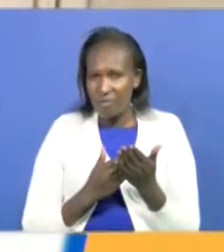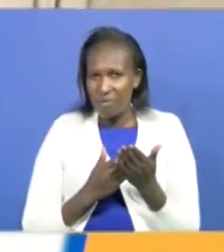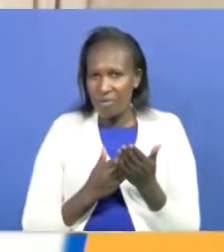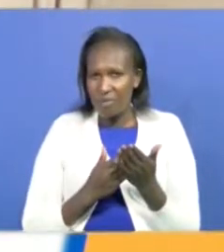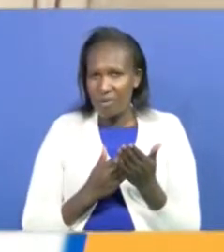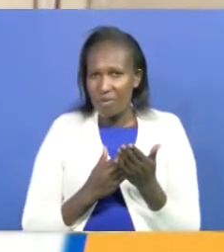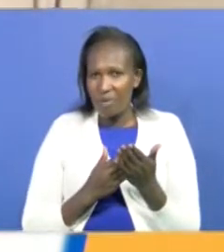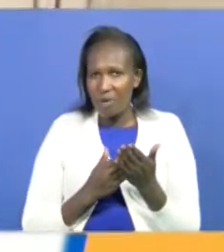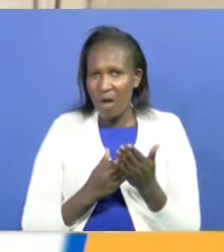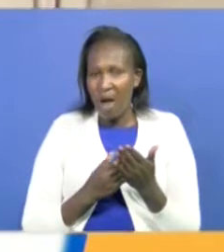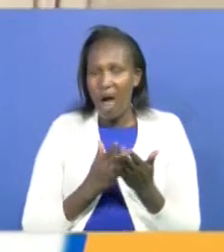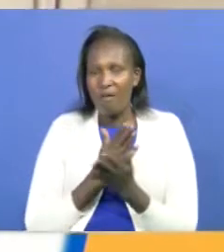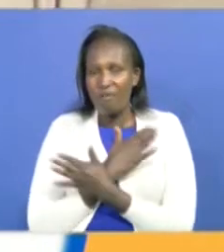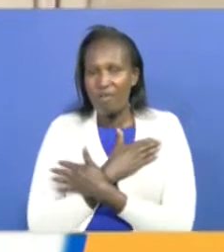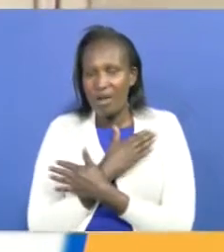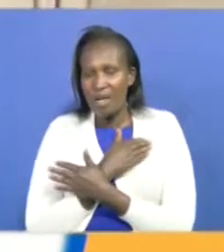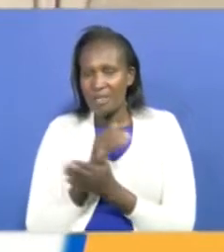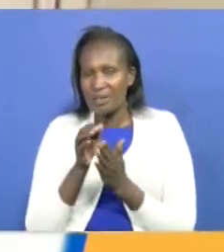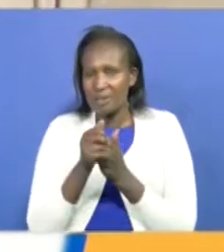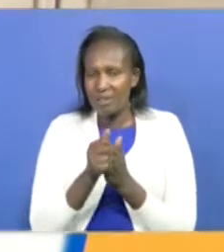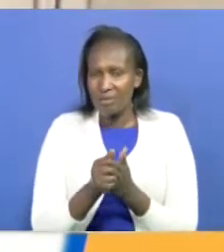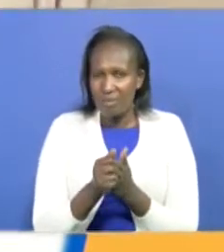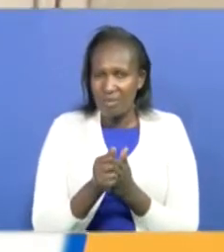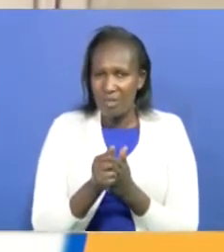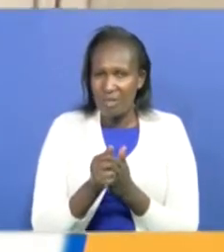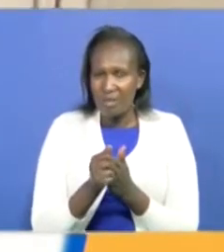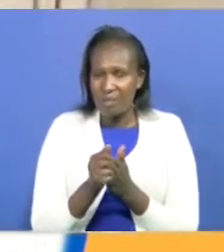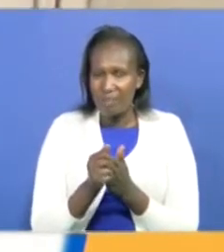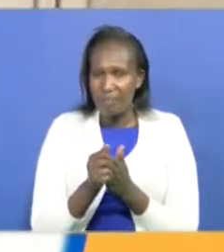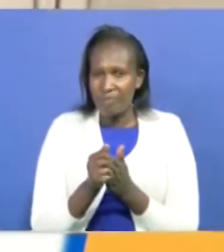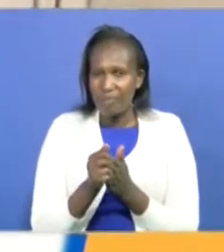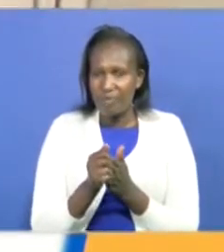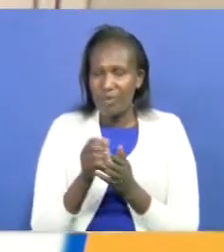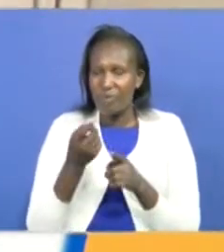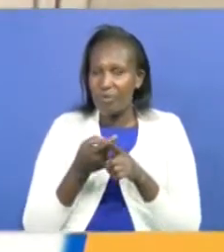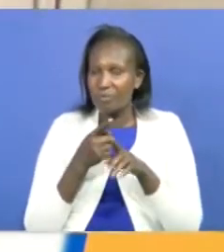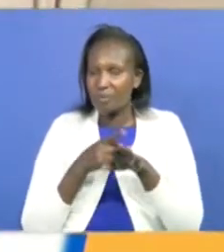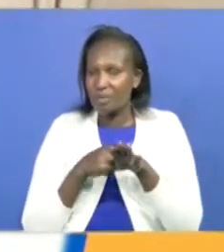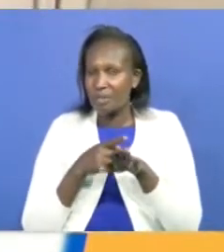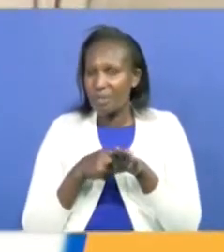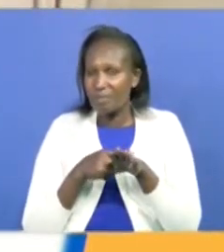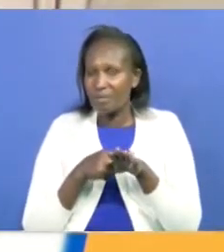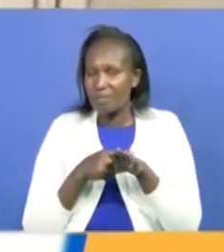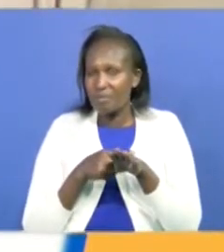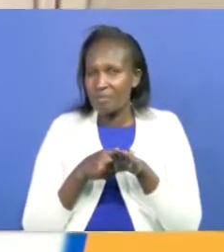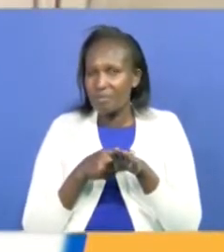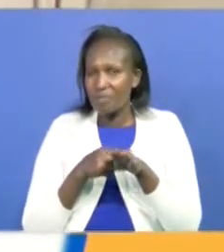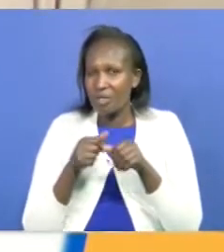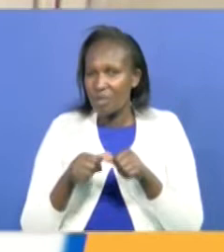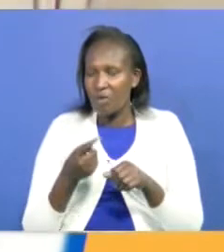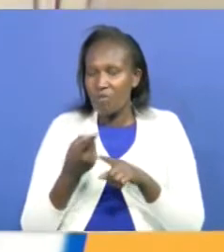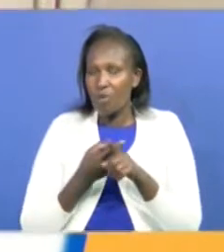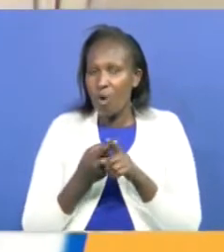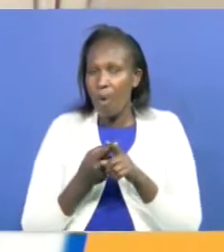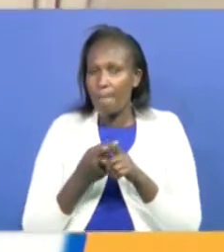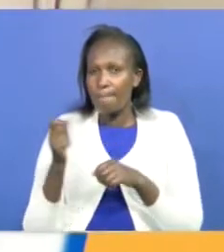mwingine akatuelekeza hapa Gakan, na tangu aletwe hapa Gakan amekaa kwa kutoka mwezi wa